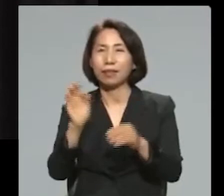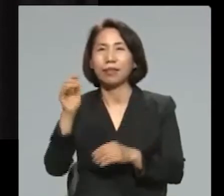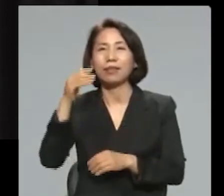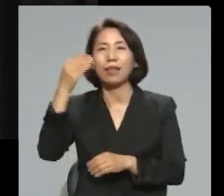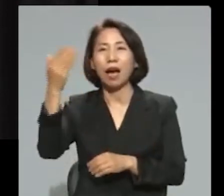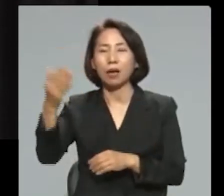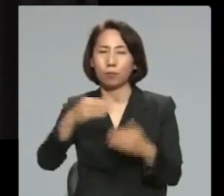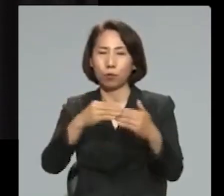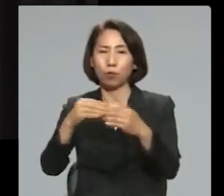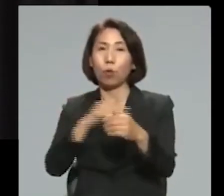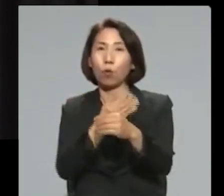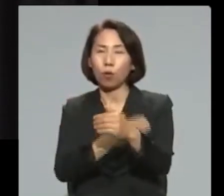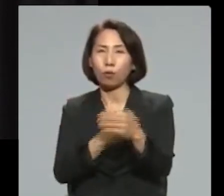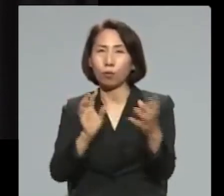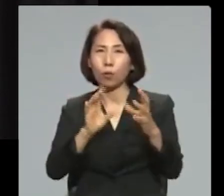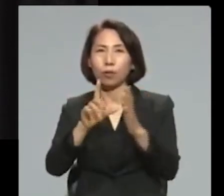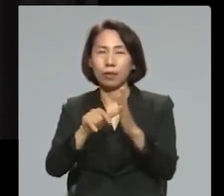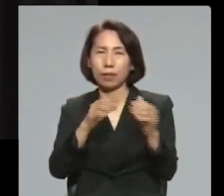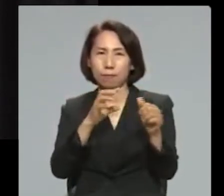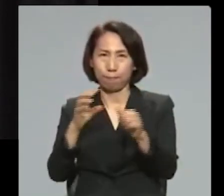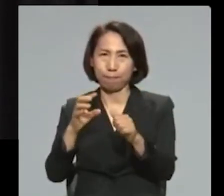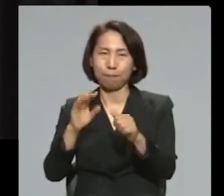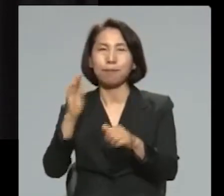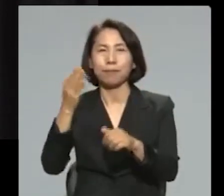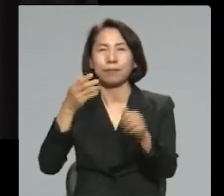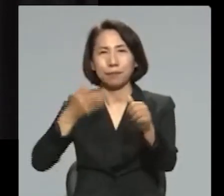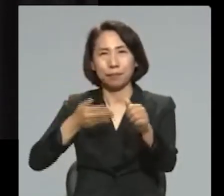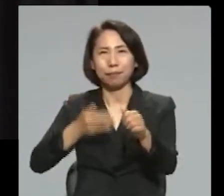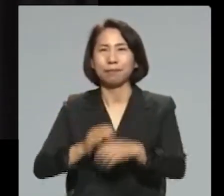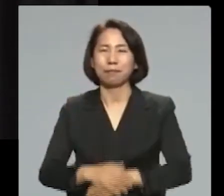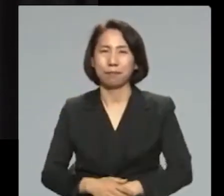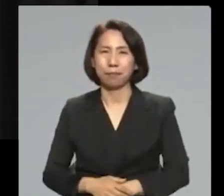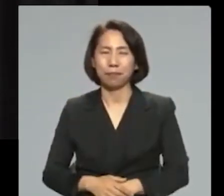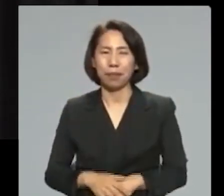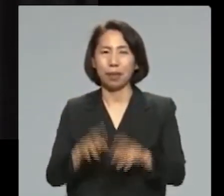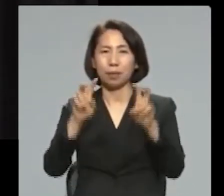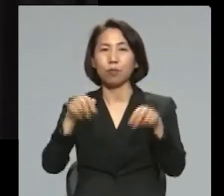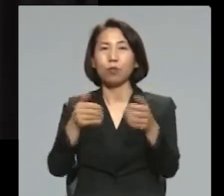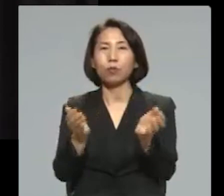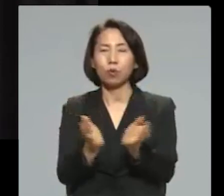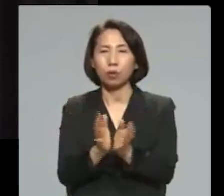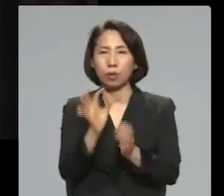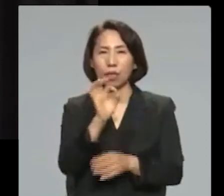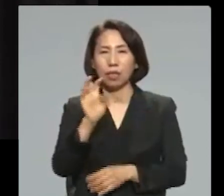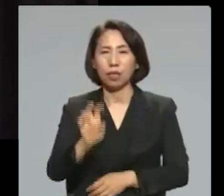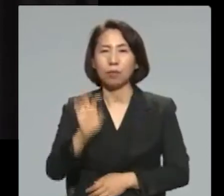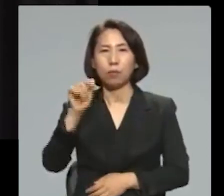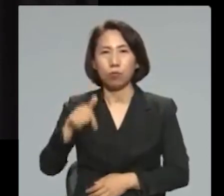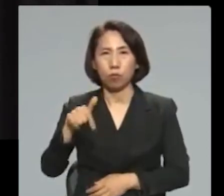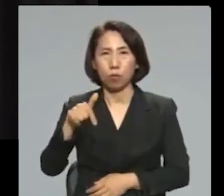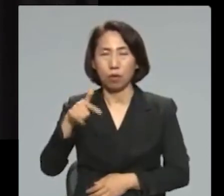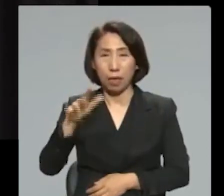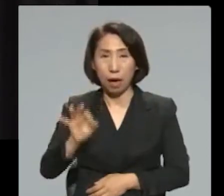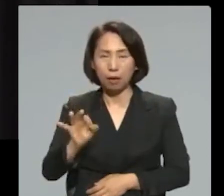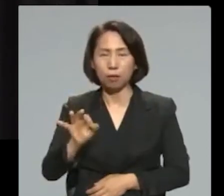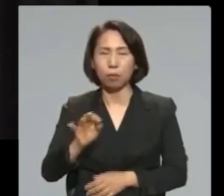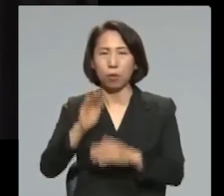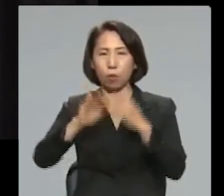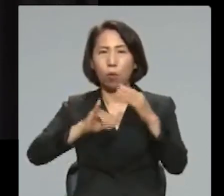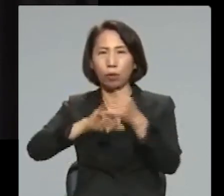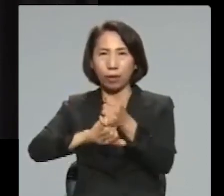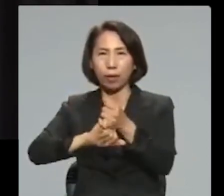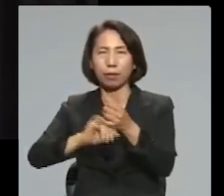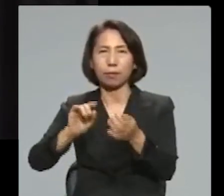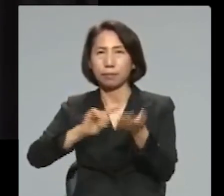주도권 토론 시간을 이용하시면 될 것 같습니다. 네, 이번에는 무소속 이묵강 후보가 공약을 발표하겠습니다.